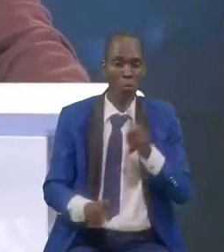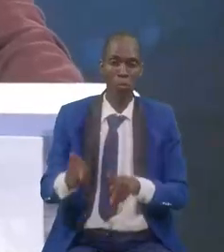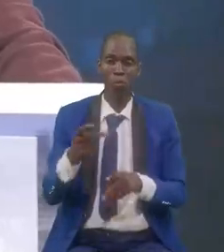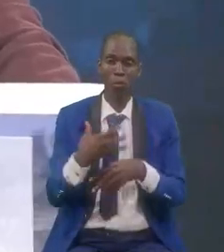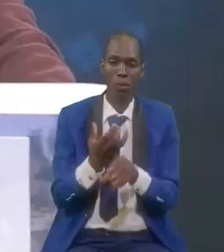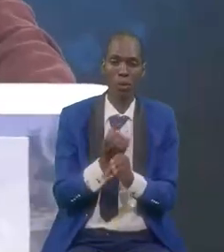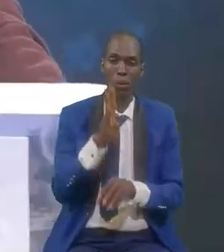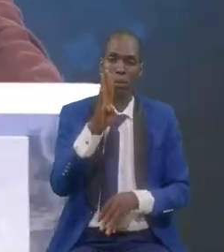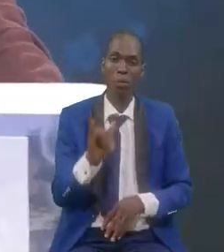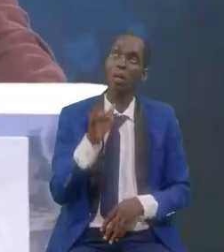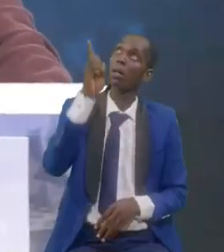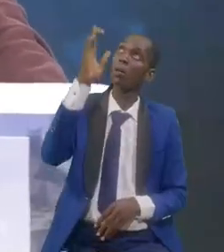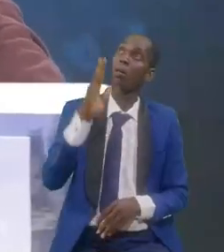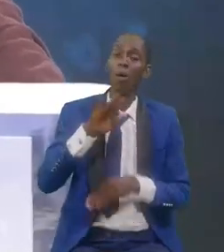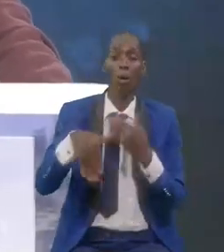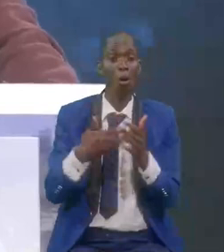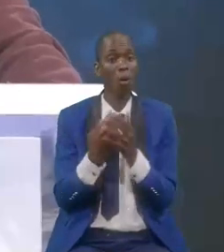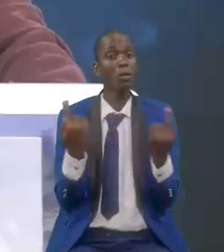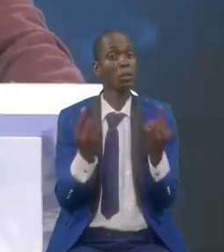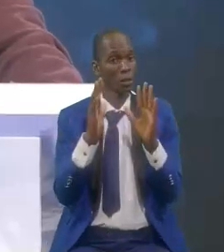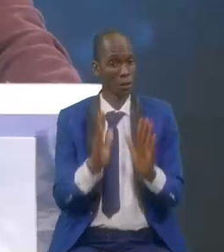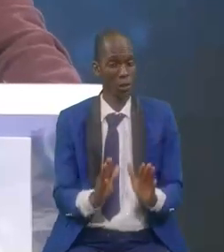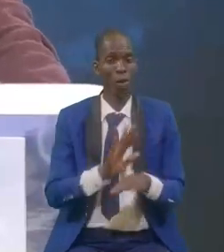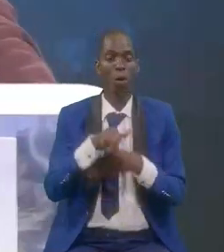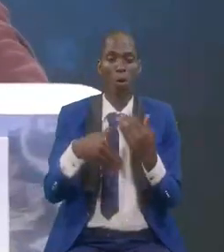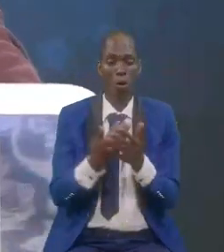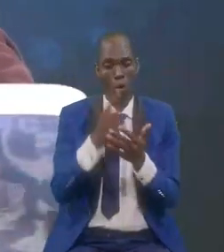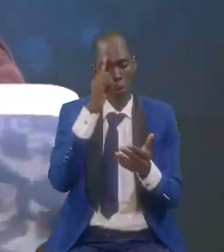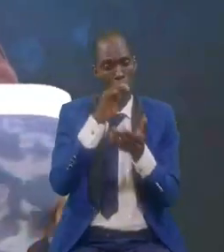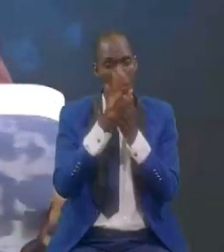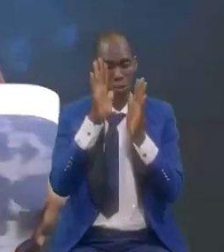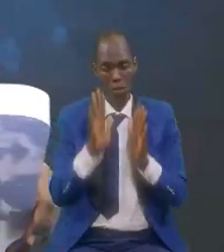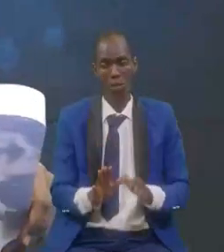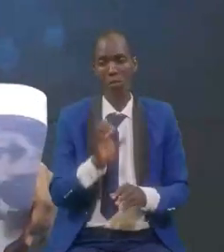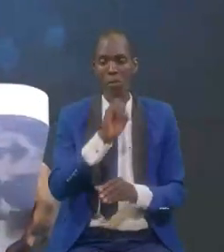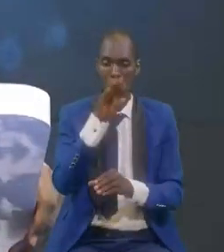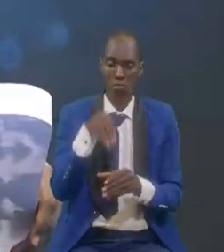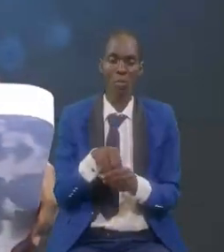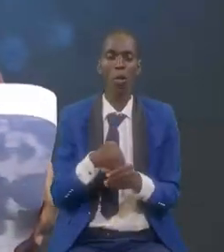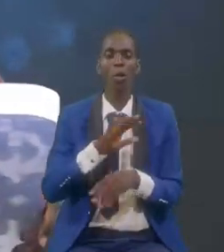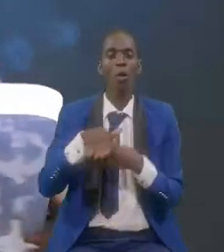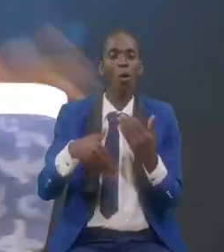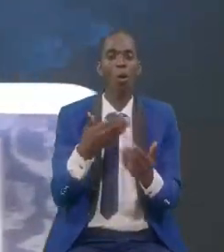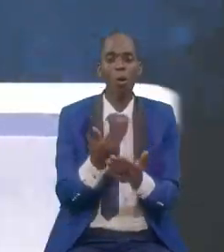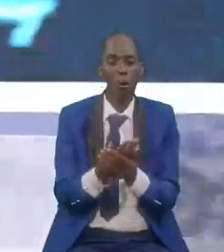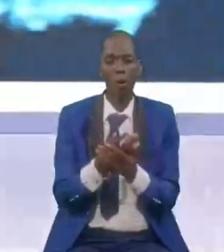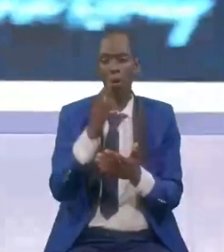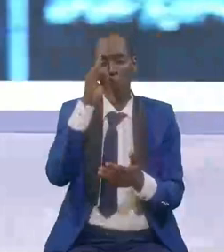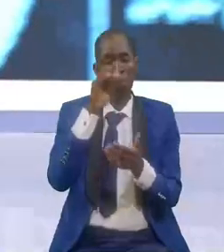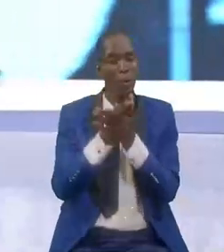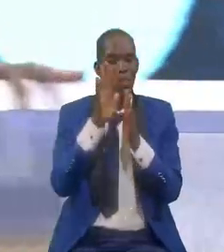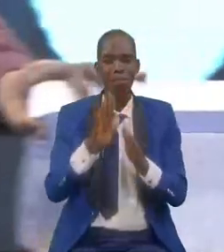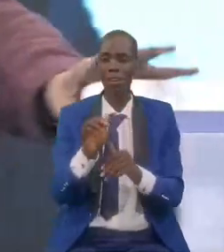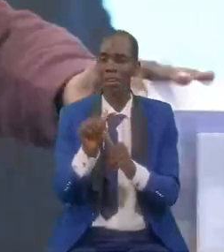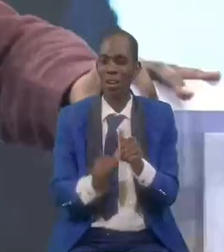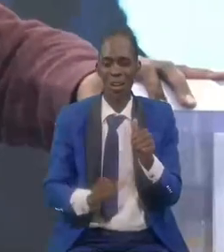Dieu. Tous les pécheurs. Tous les saints. Tous les croyants. Tous les incroyants,